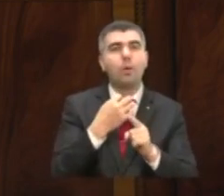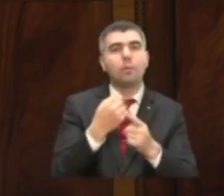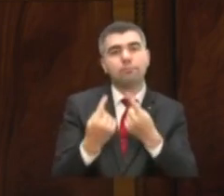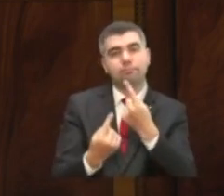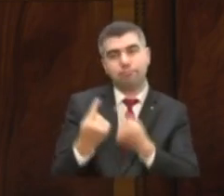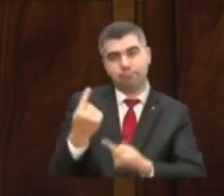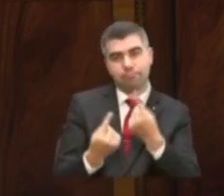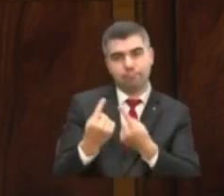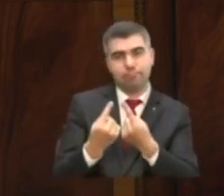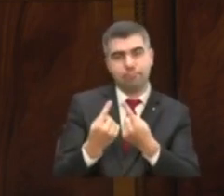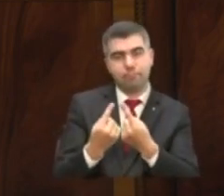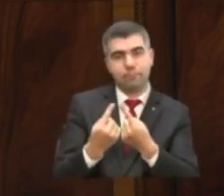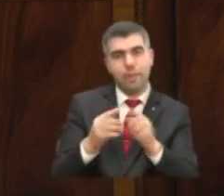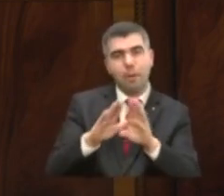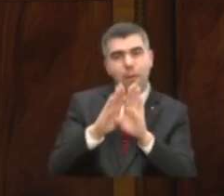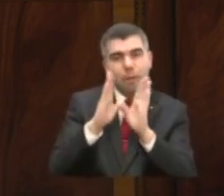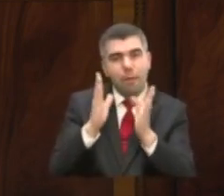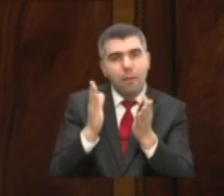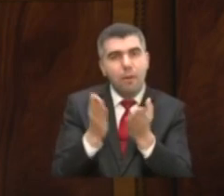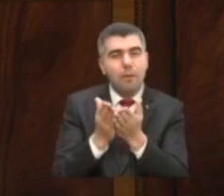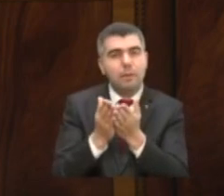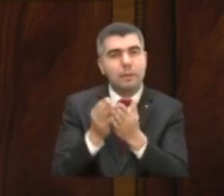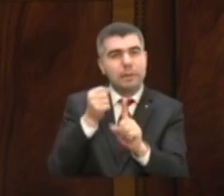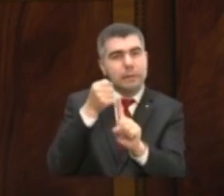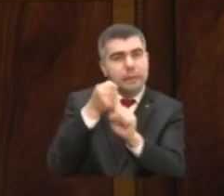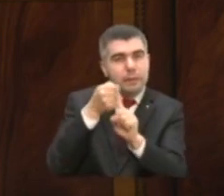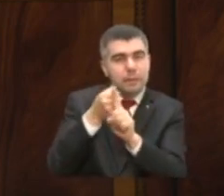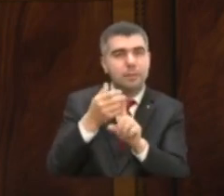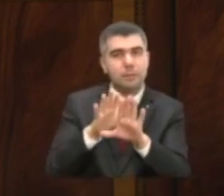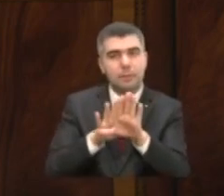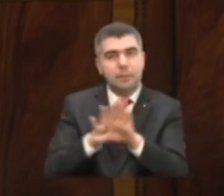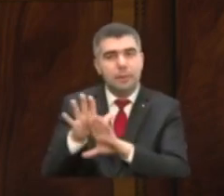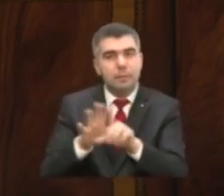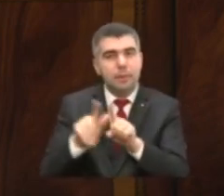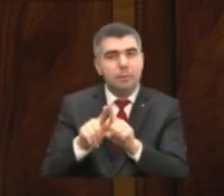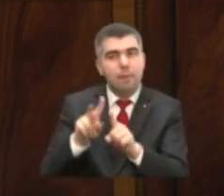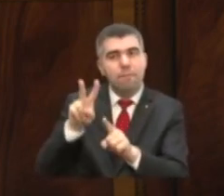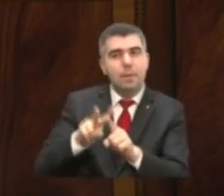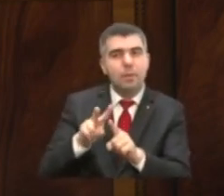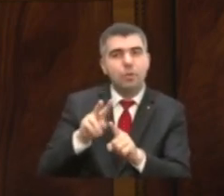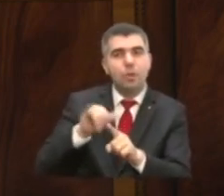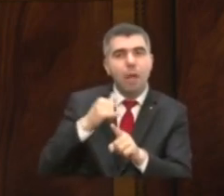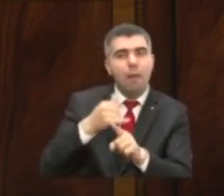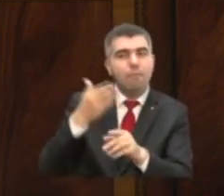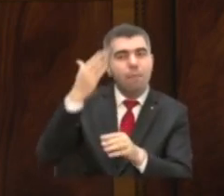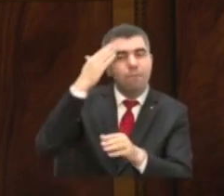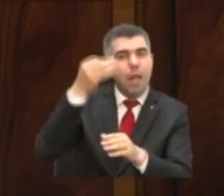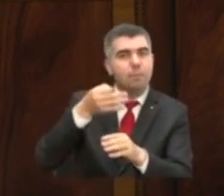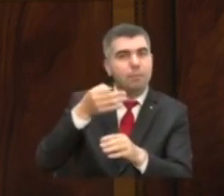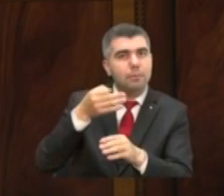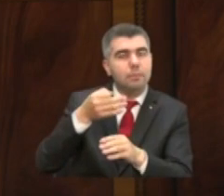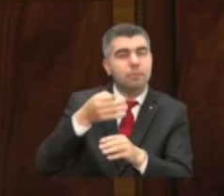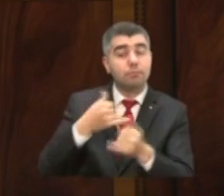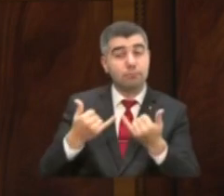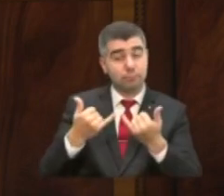المداخل الأساسية اللي يمكن لنا من خلالها أننا نحدثوا جو منطقة لدى فائدة الشباب. وبهذه المناسبة كنسجلوا